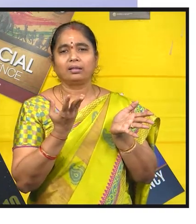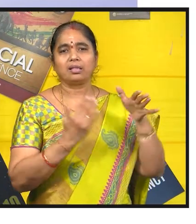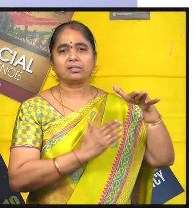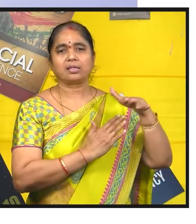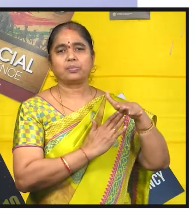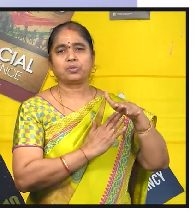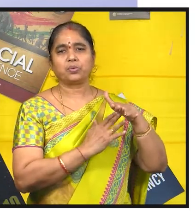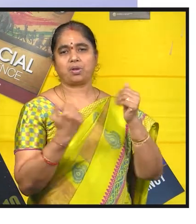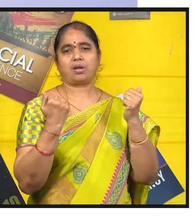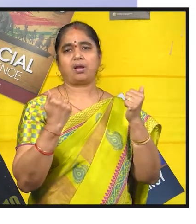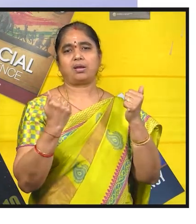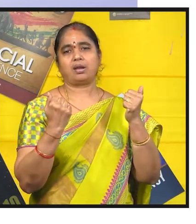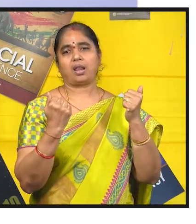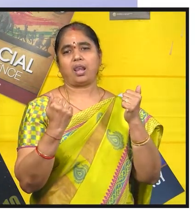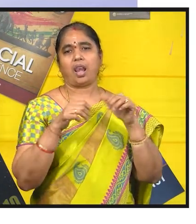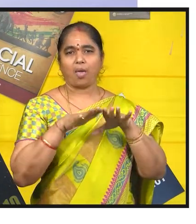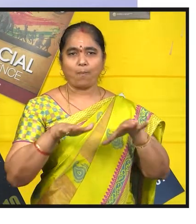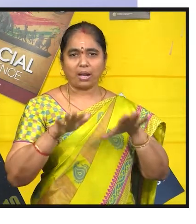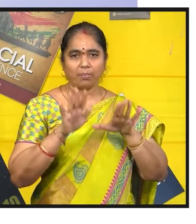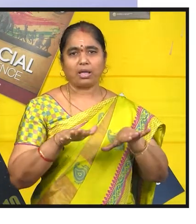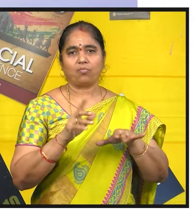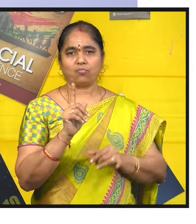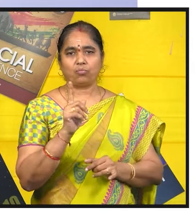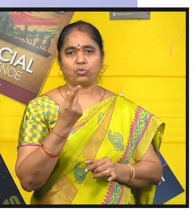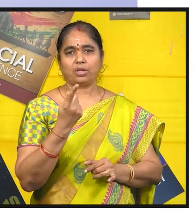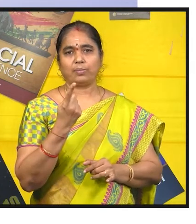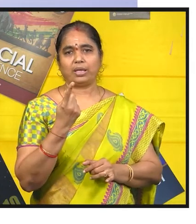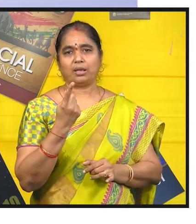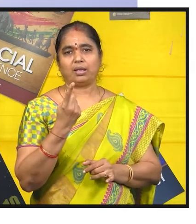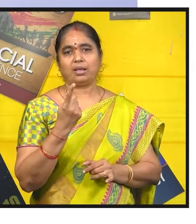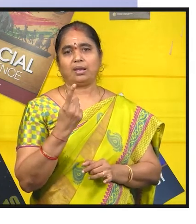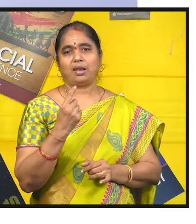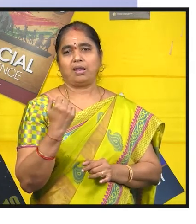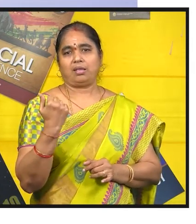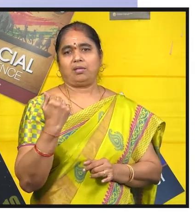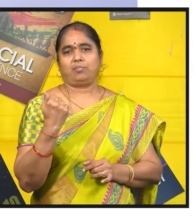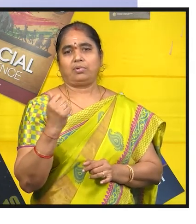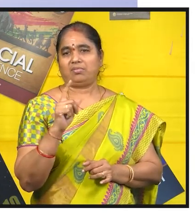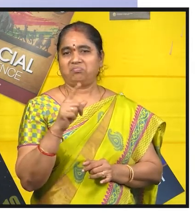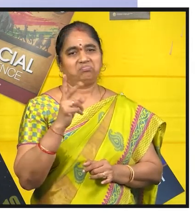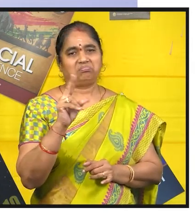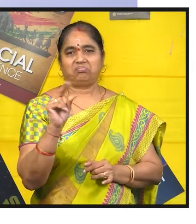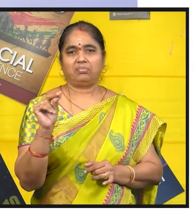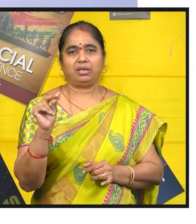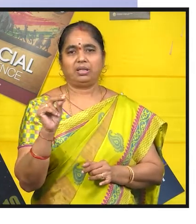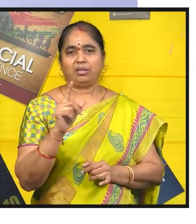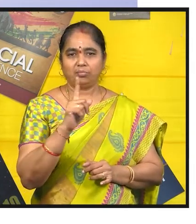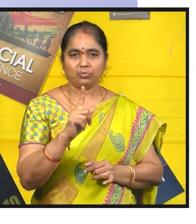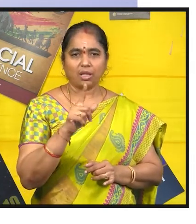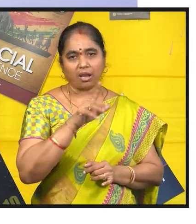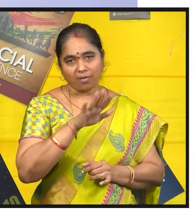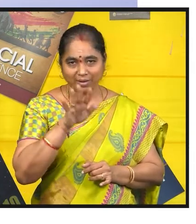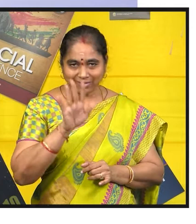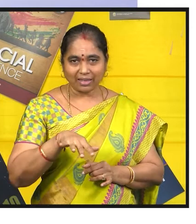சொன்னால் அதனுடைய ஆற்றல் மட்டத்தை குறிப்பிடுகிறது. இந்த முதன்மை ஆற்றல் மட்டத்தில் பார்த்தீங்கன்னு சொன்னால் வேற ஒன்றுமே இல்லை, முதல்